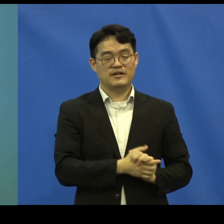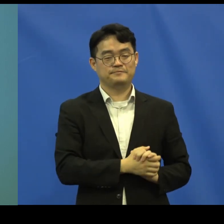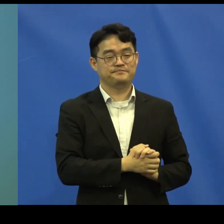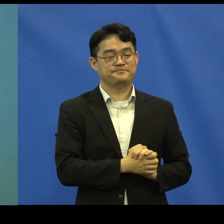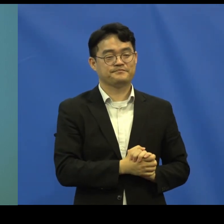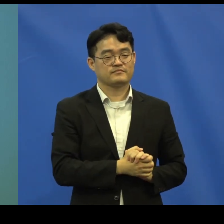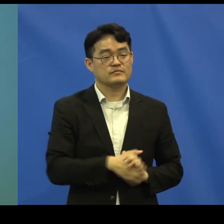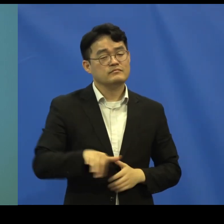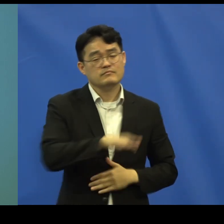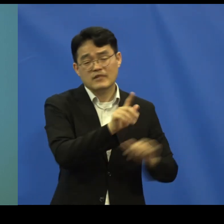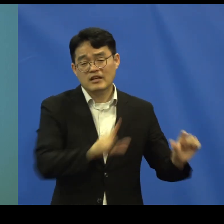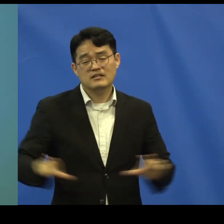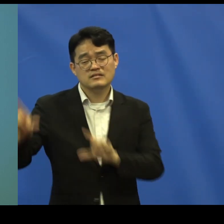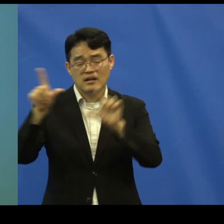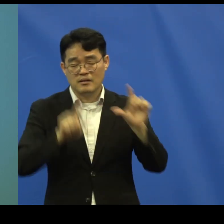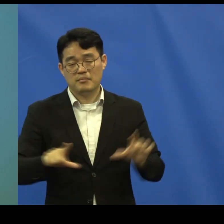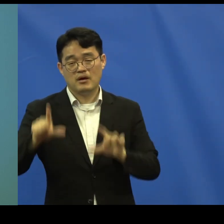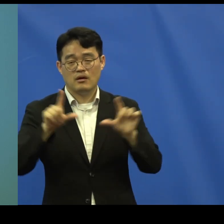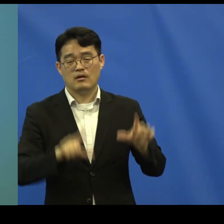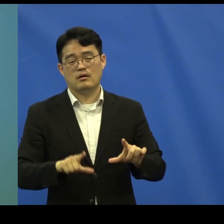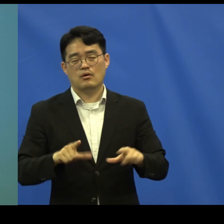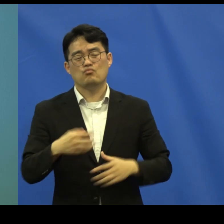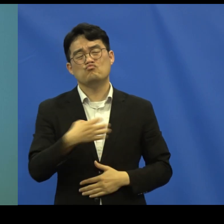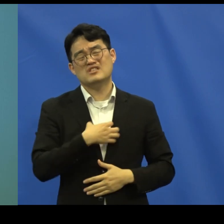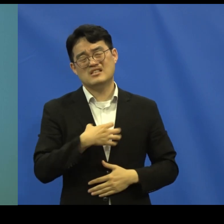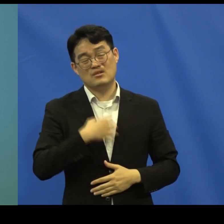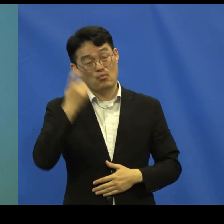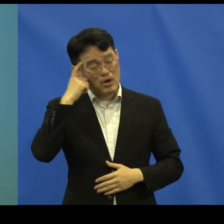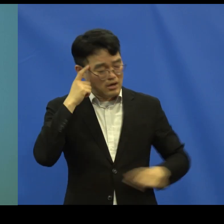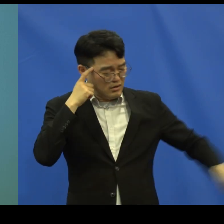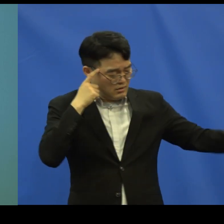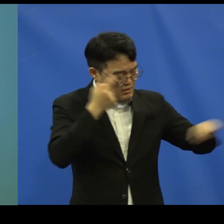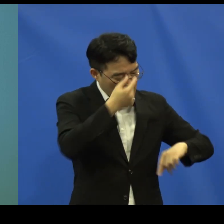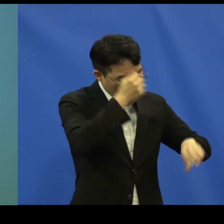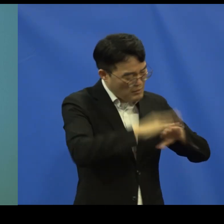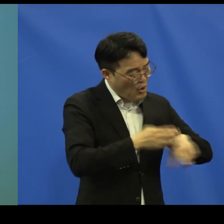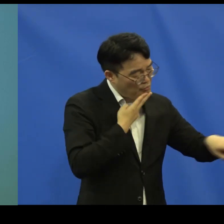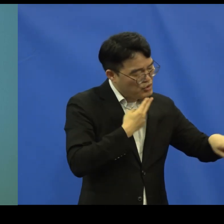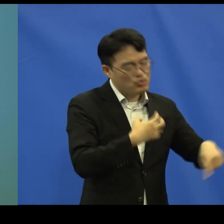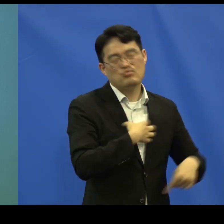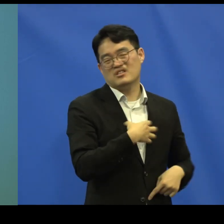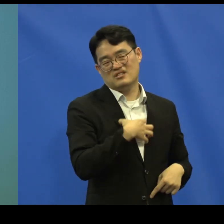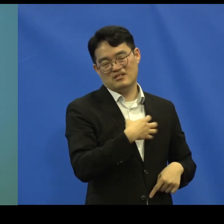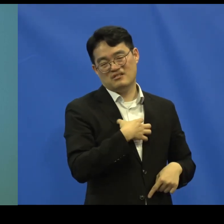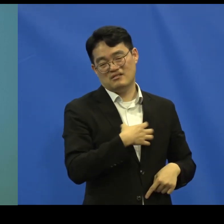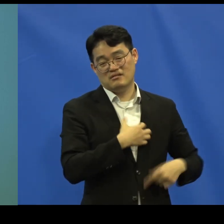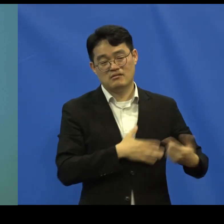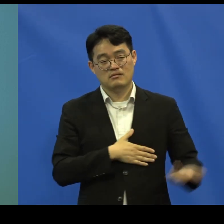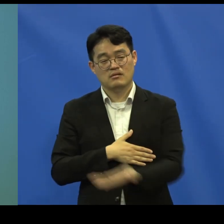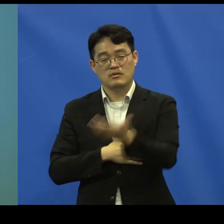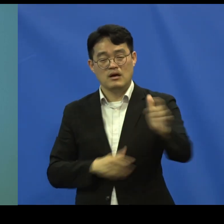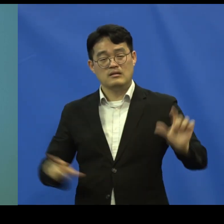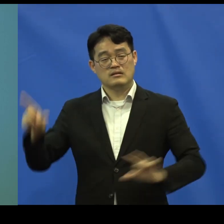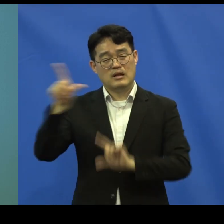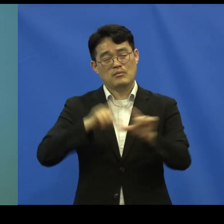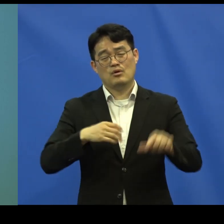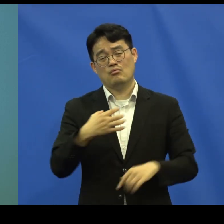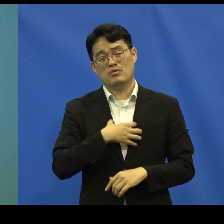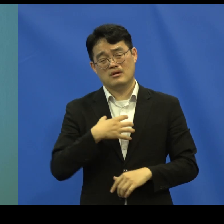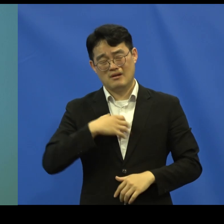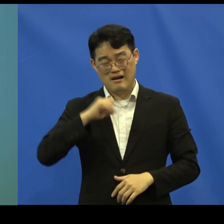삶의 모든 위기는 외배에서부터 출발했습니다. 만약에 여러분들의 삶이 꼬여 있고 그리고 여러분 삶의 위기를 맞고